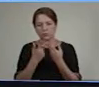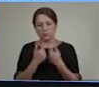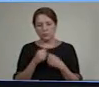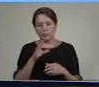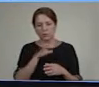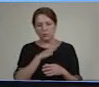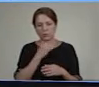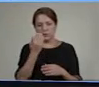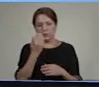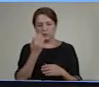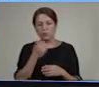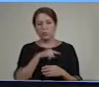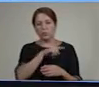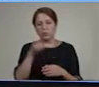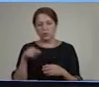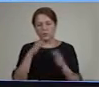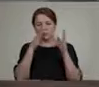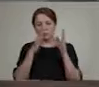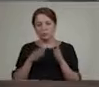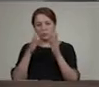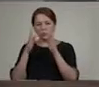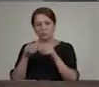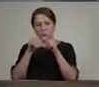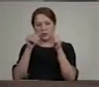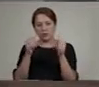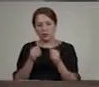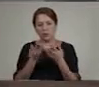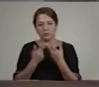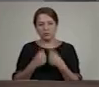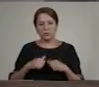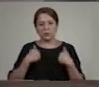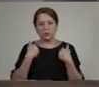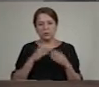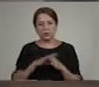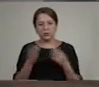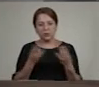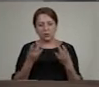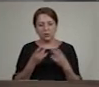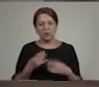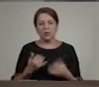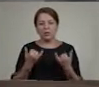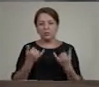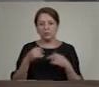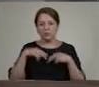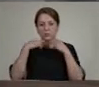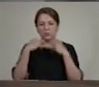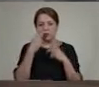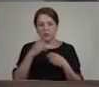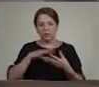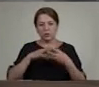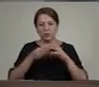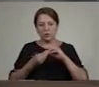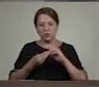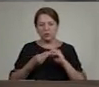keltirdim. Siz esa ularni ustun shaklida hisoblashga harakat qiling. Endi esa e'tibor bering. Mana jami